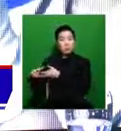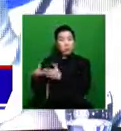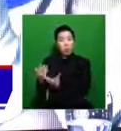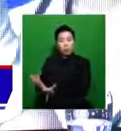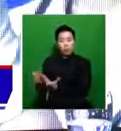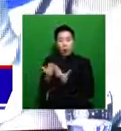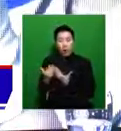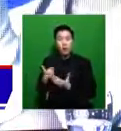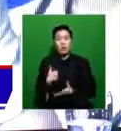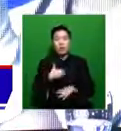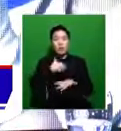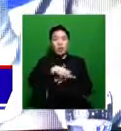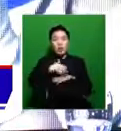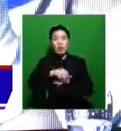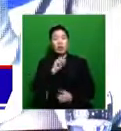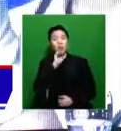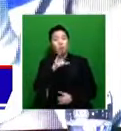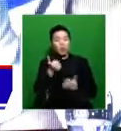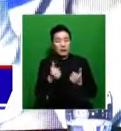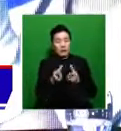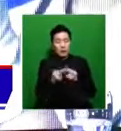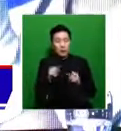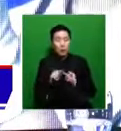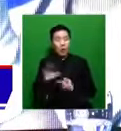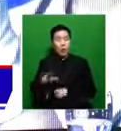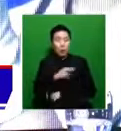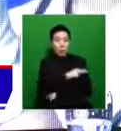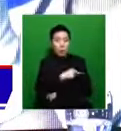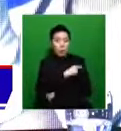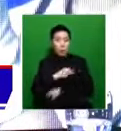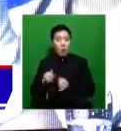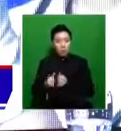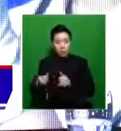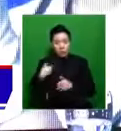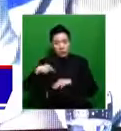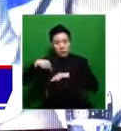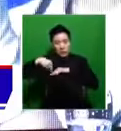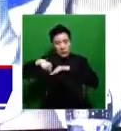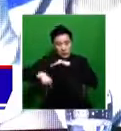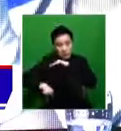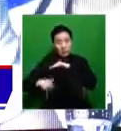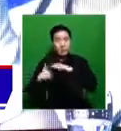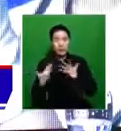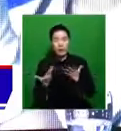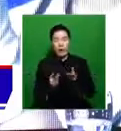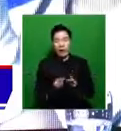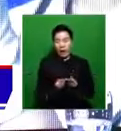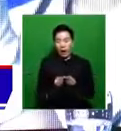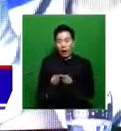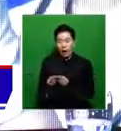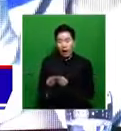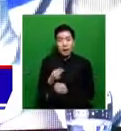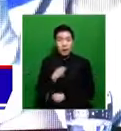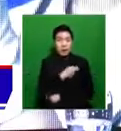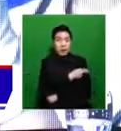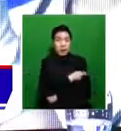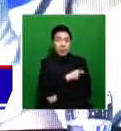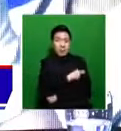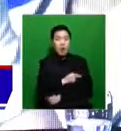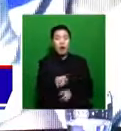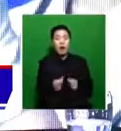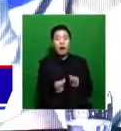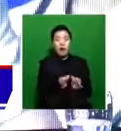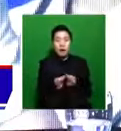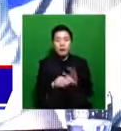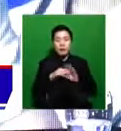ามีเรื่องของทางการแพทย์ในด้านลึกๆเนี่ยก็จะขอให้ทางแพทย์ได้ชี้แจง